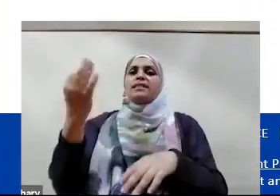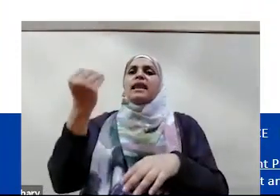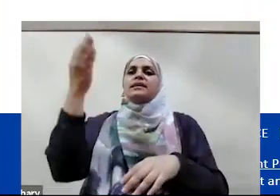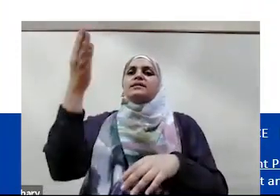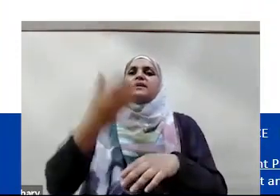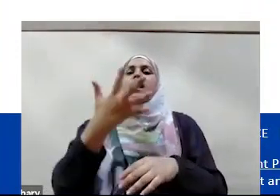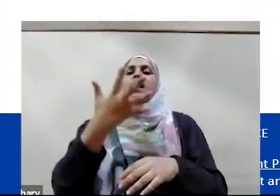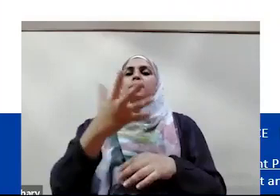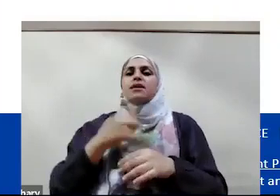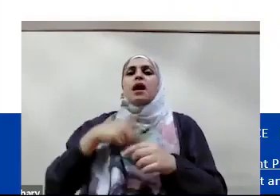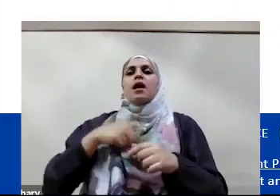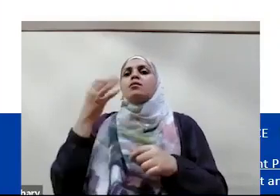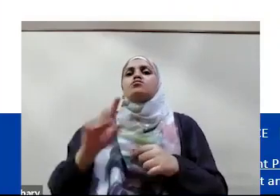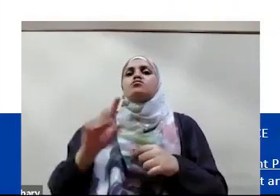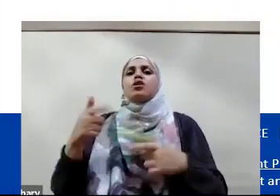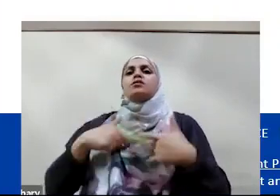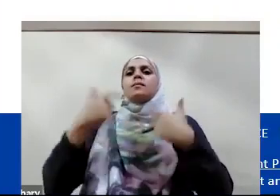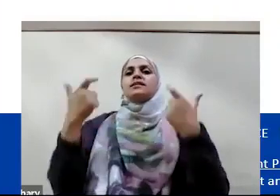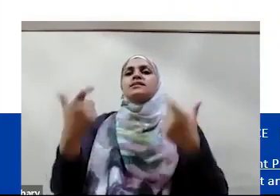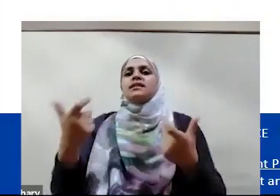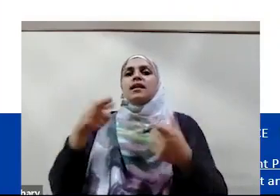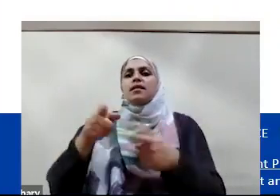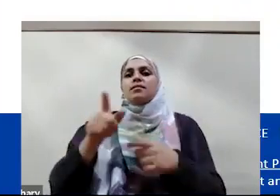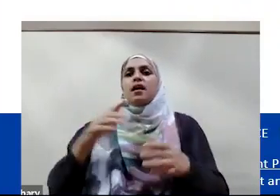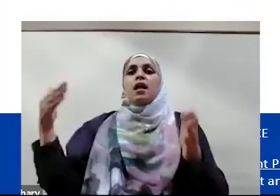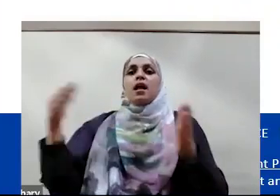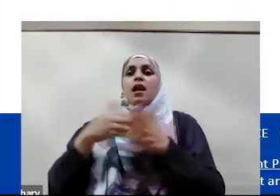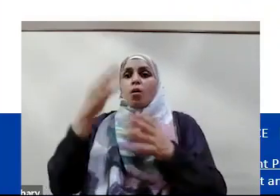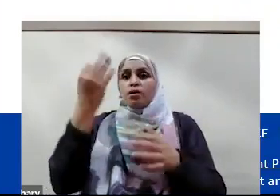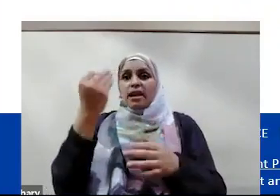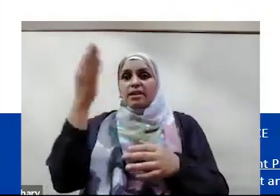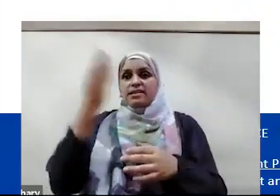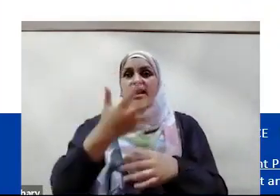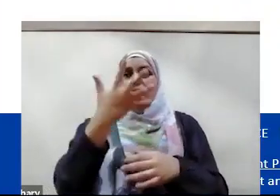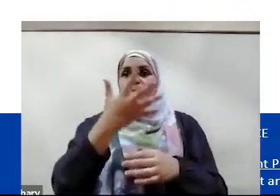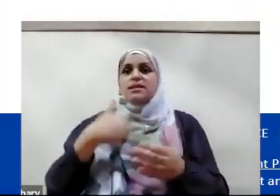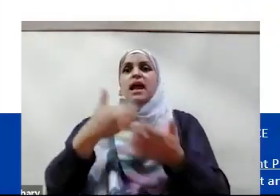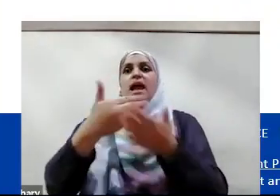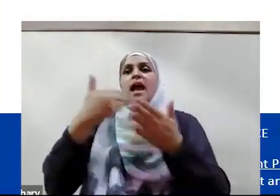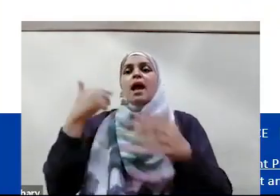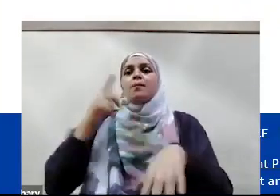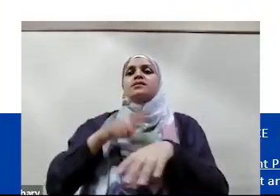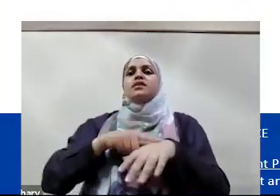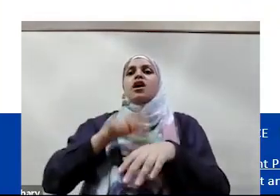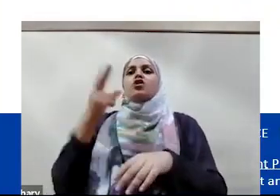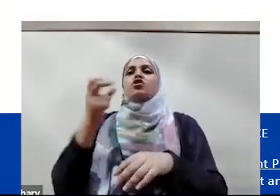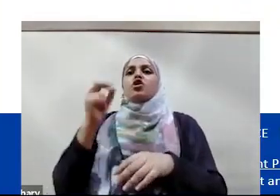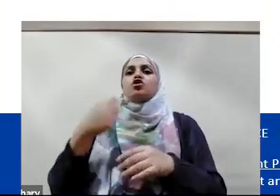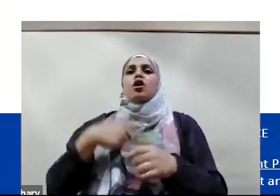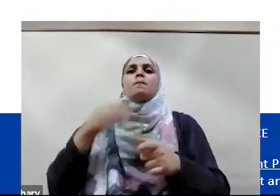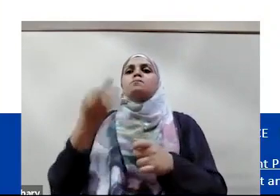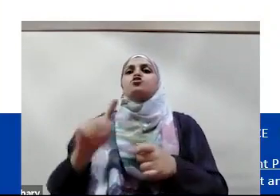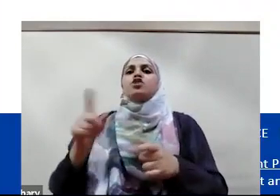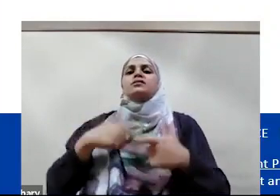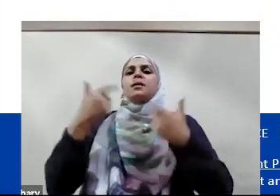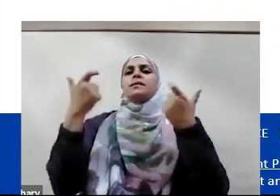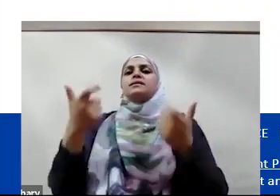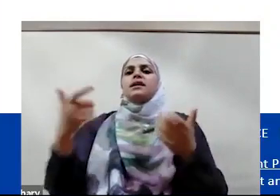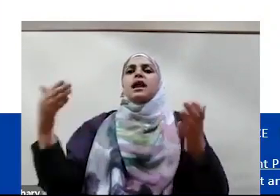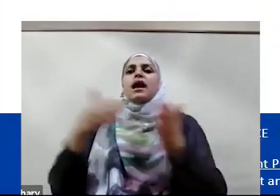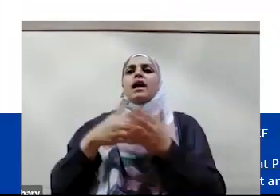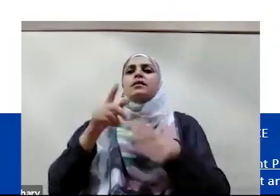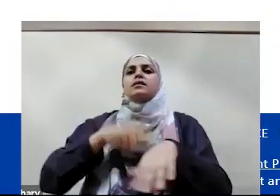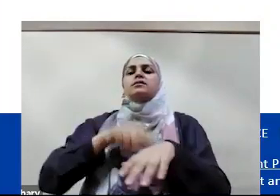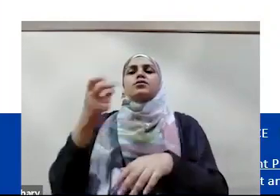ما استناش لحد، بيكون الميعاد دايما اللي هو 30 مايو، هو 30 مايو قبل الساعة 12، ما استناش لحد الساعة 12 إلا ربع علشان